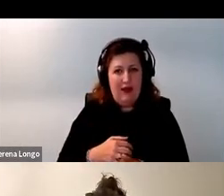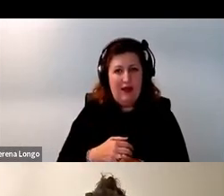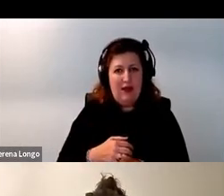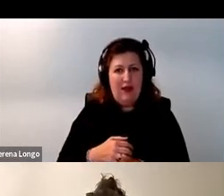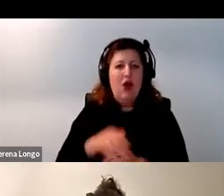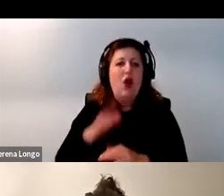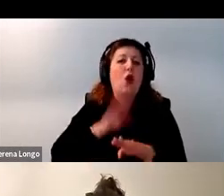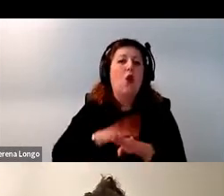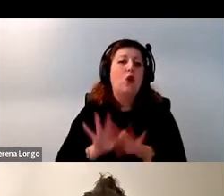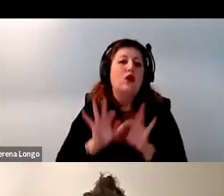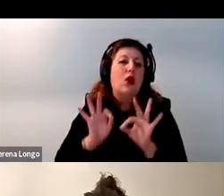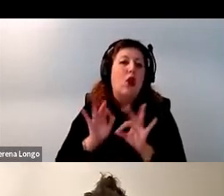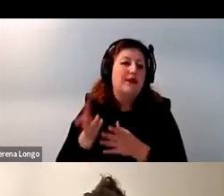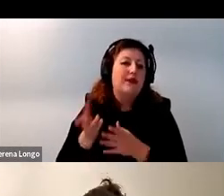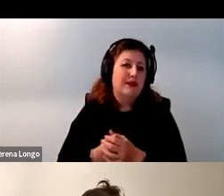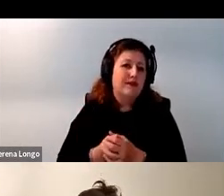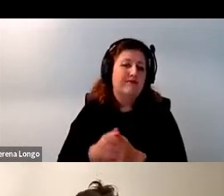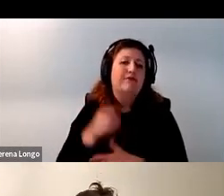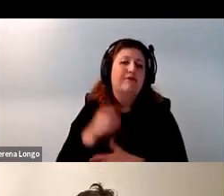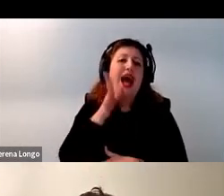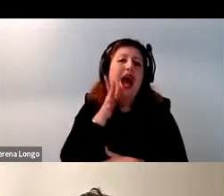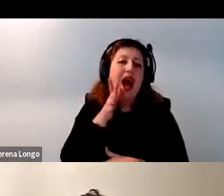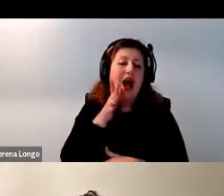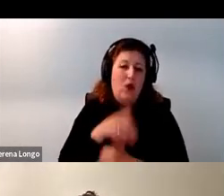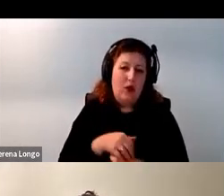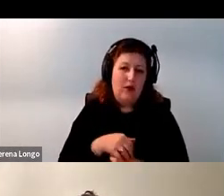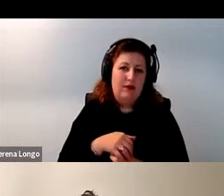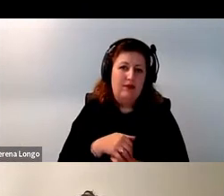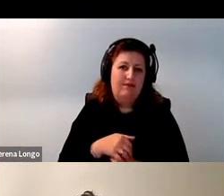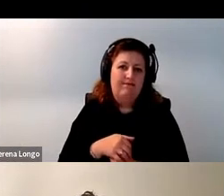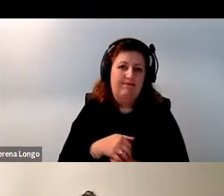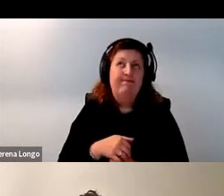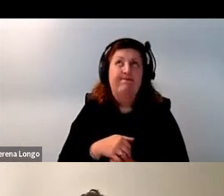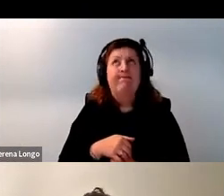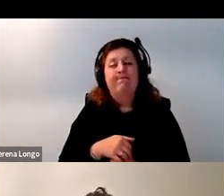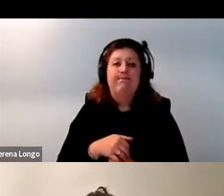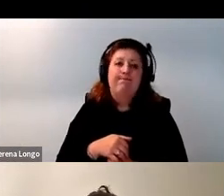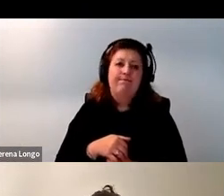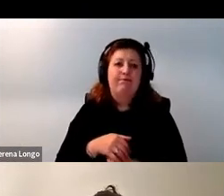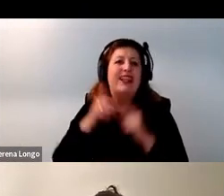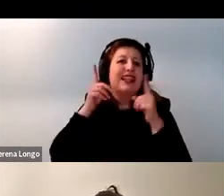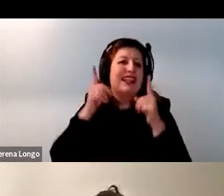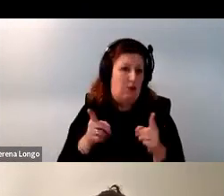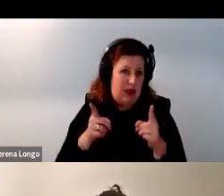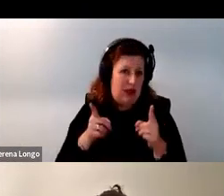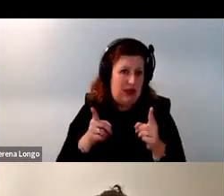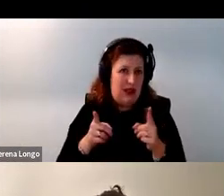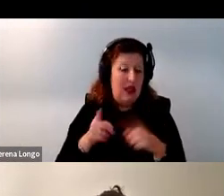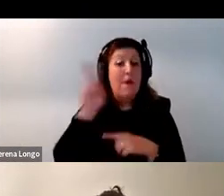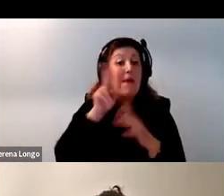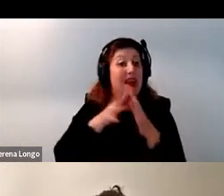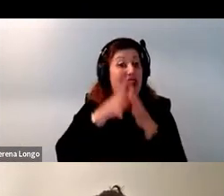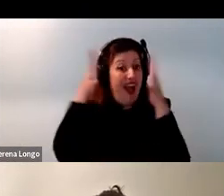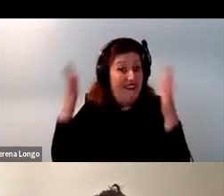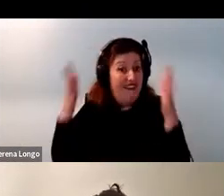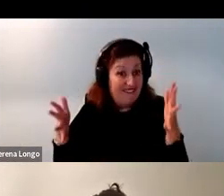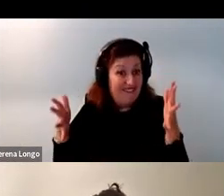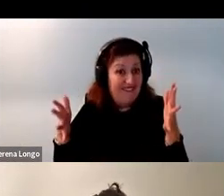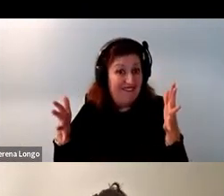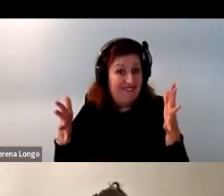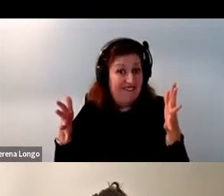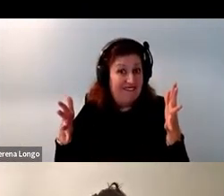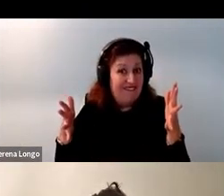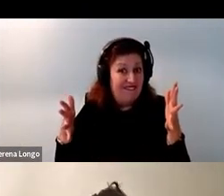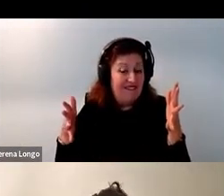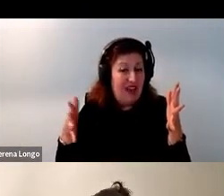utilizzano quello sostanzialmente, quindi sono ad acqua. Dipende, perché abbiamo i bagni, quelli grandi, di Isimania Kibaoni, dove la